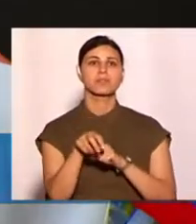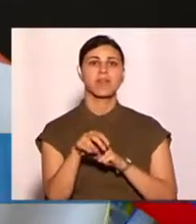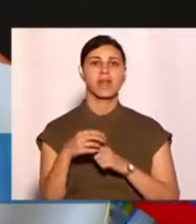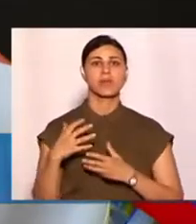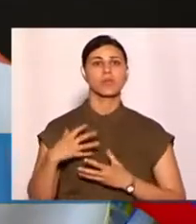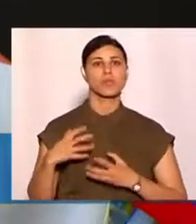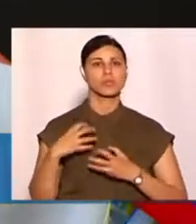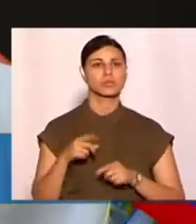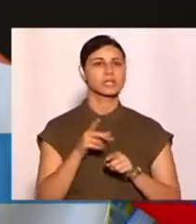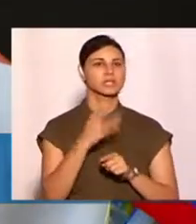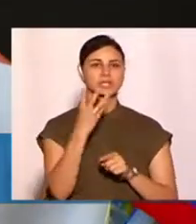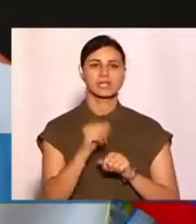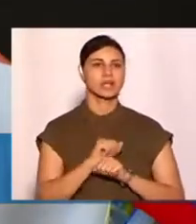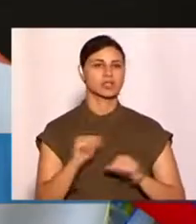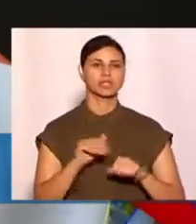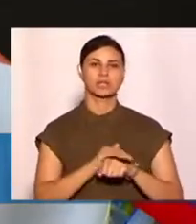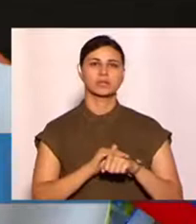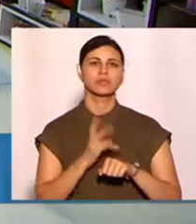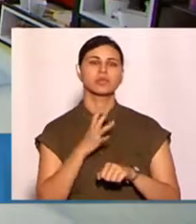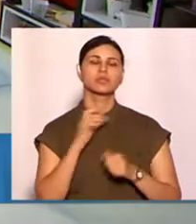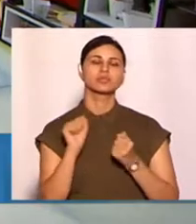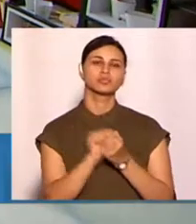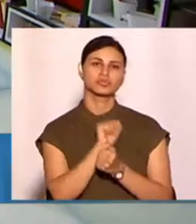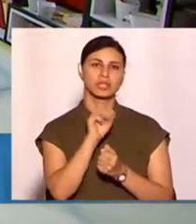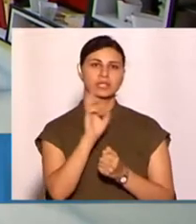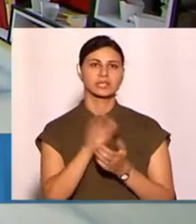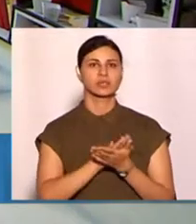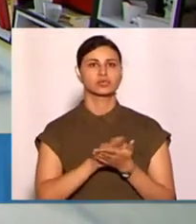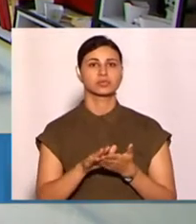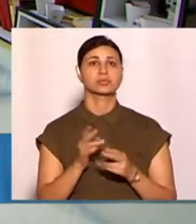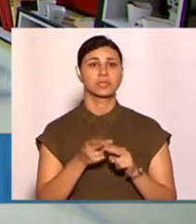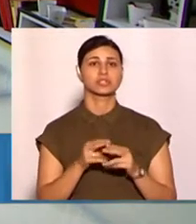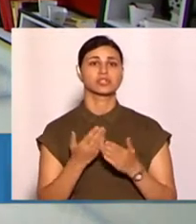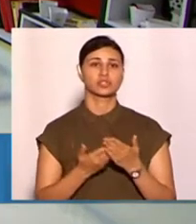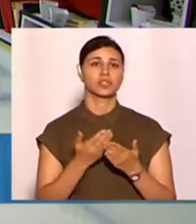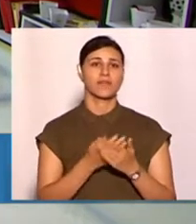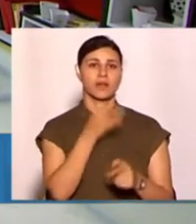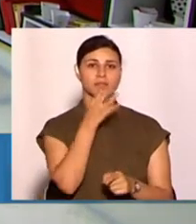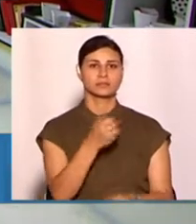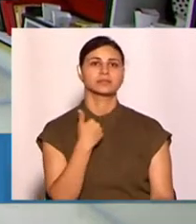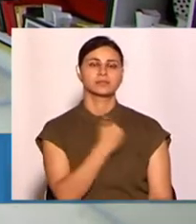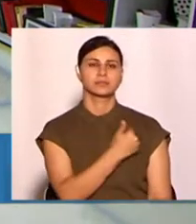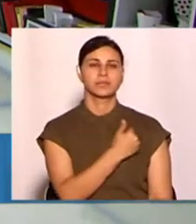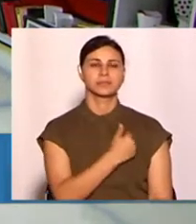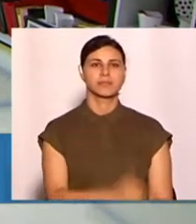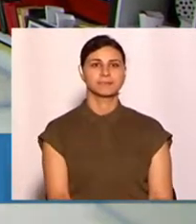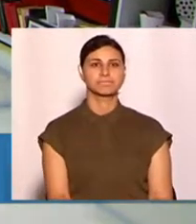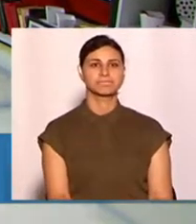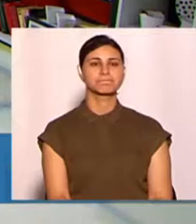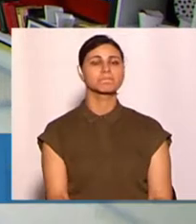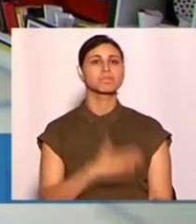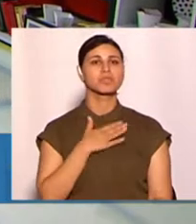სხივურ თერაპიაზე. სხივური თერაპიის წინ კანი უნდა იყოს მშრალი და სუფთა. აი ეს რეკომენდაციებია. და მინდა მოვასწრო, ჩვენ